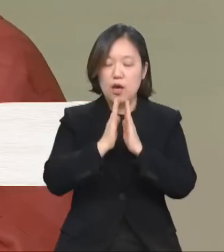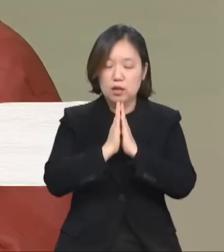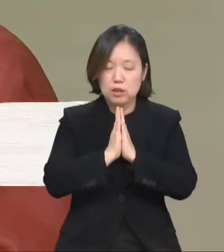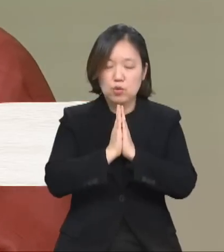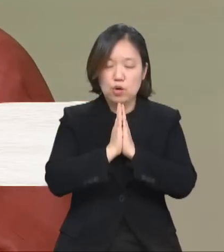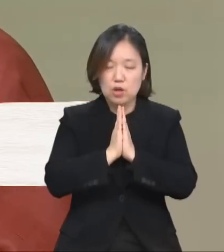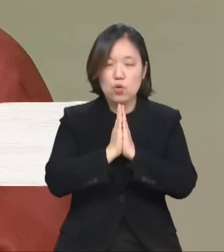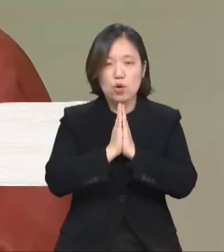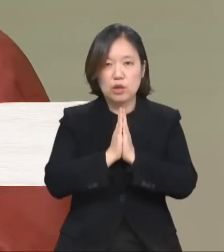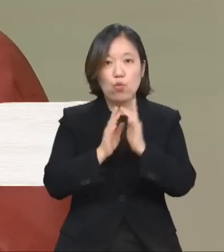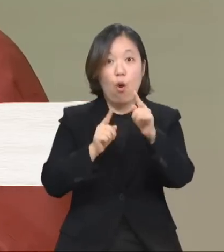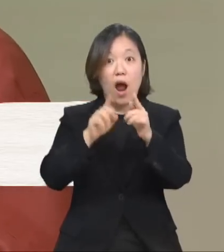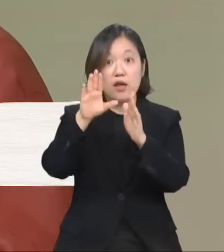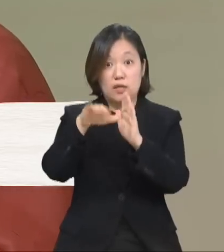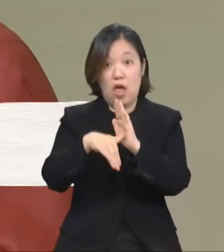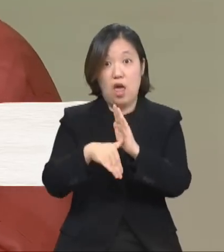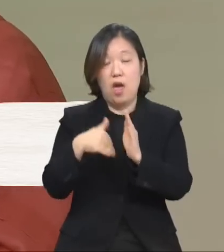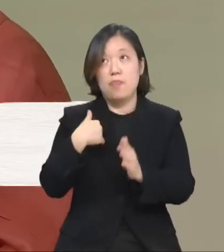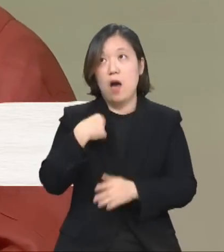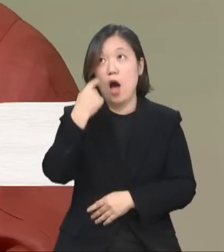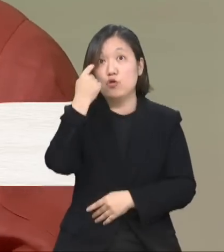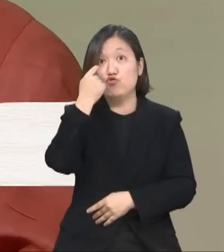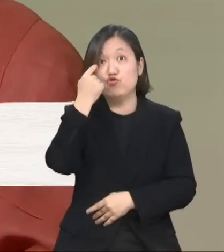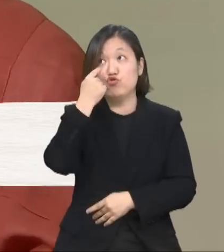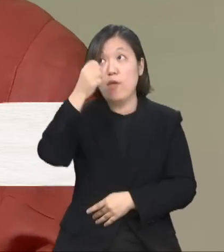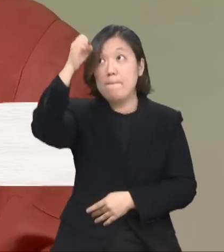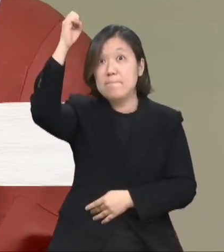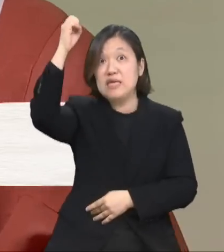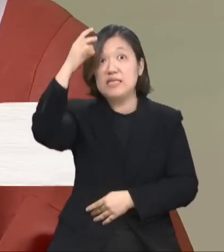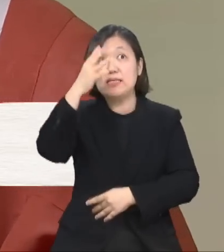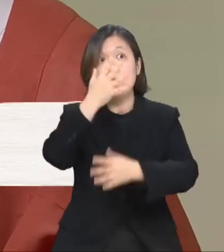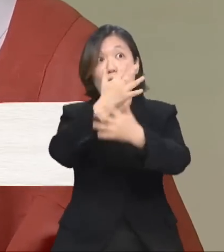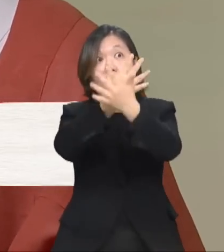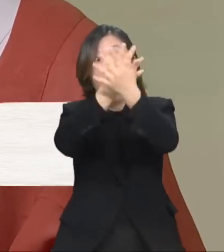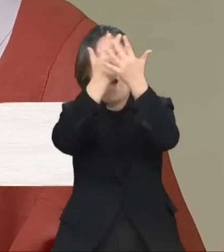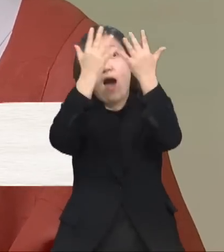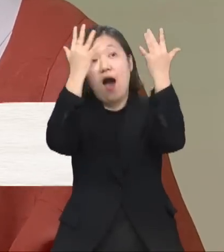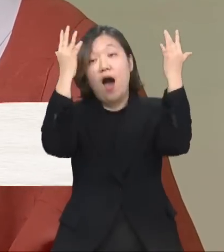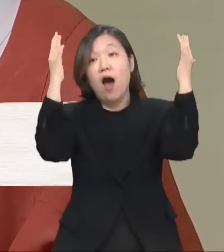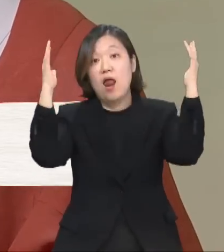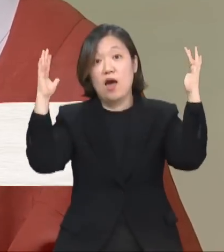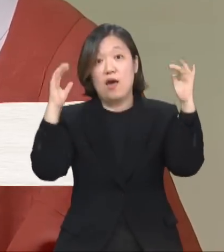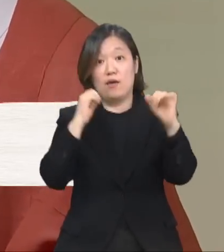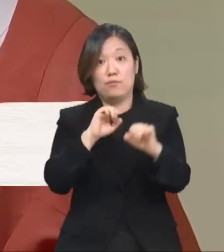항상 눈앞에서 환한 빛이 나타났습니다